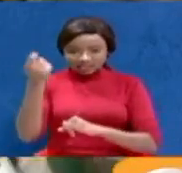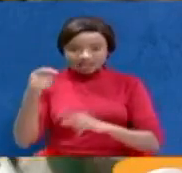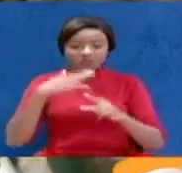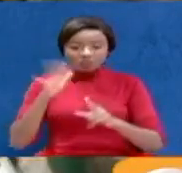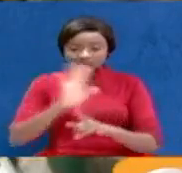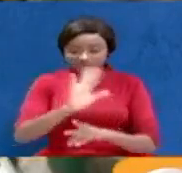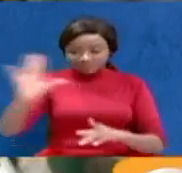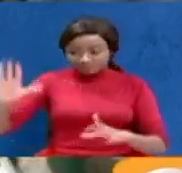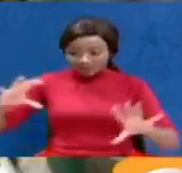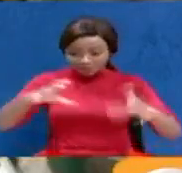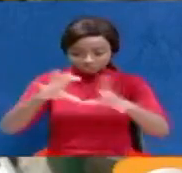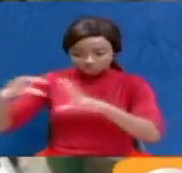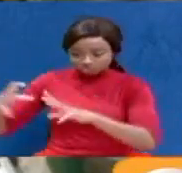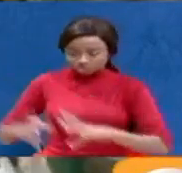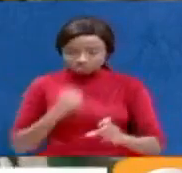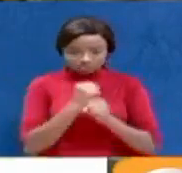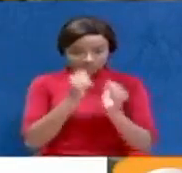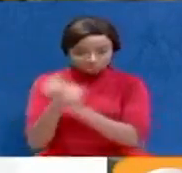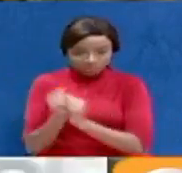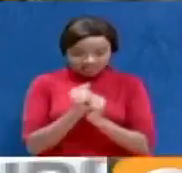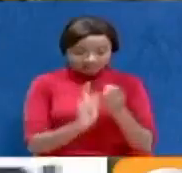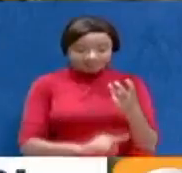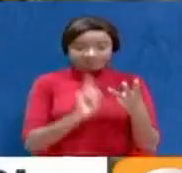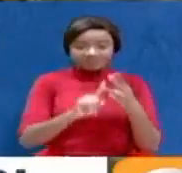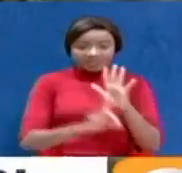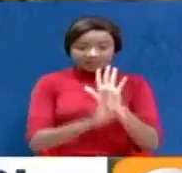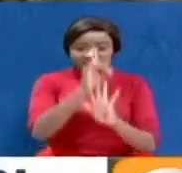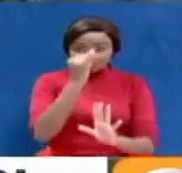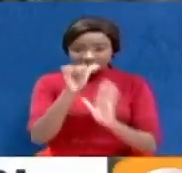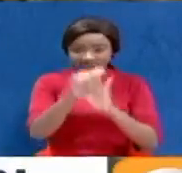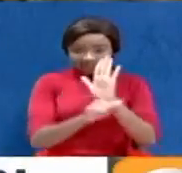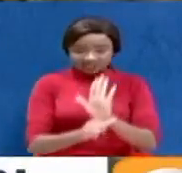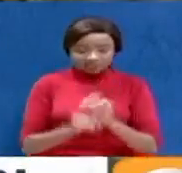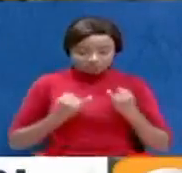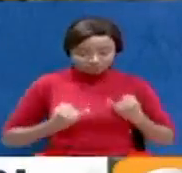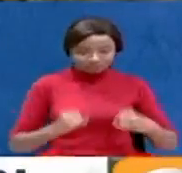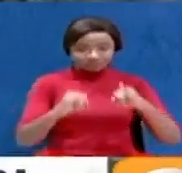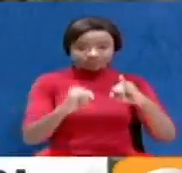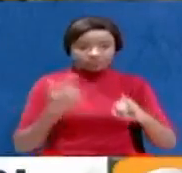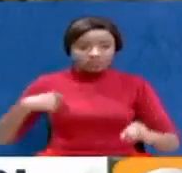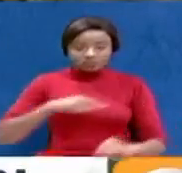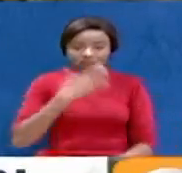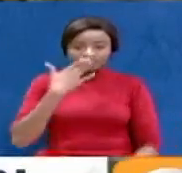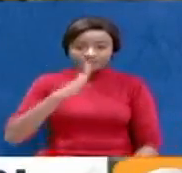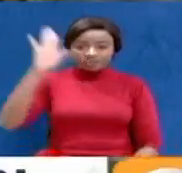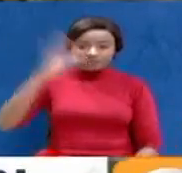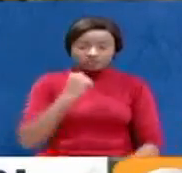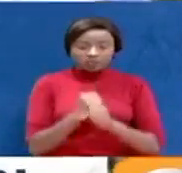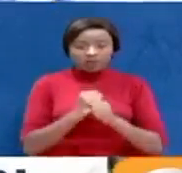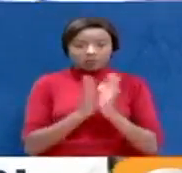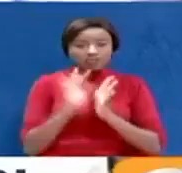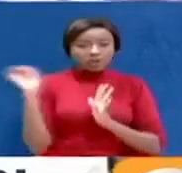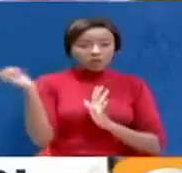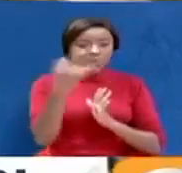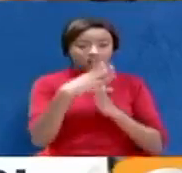amani na kusukuma miradi ya maendeleo, sisi tumesema tutafanya kazi na viongozi